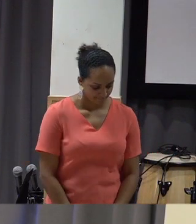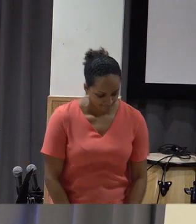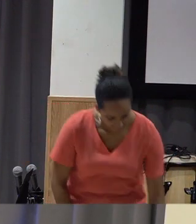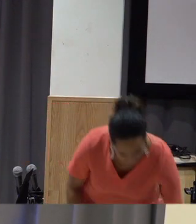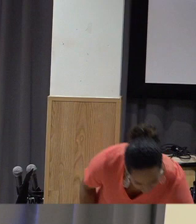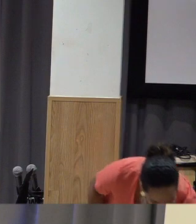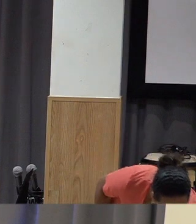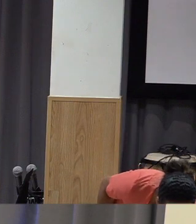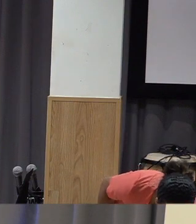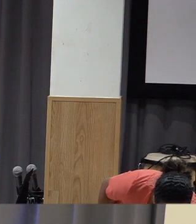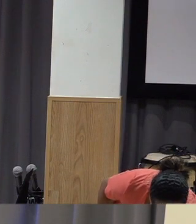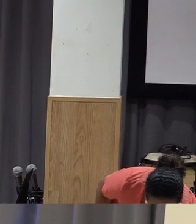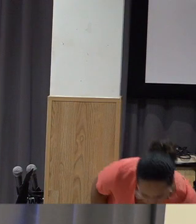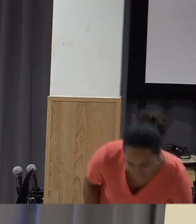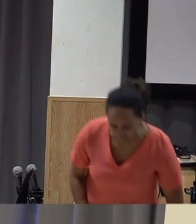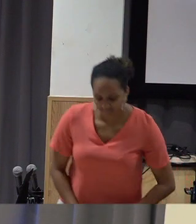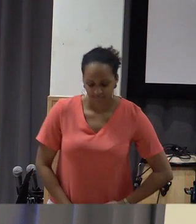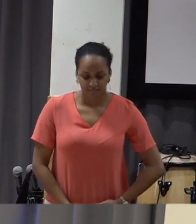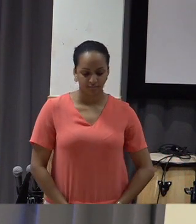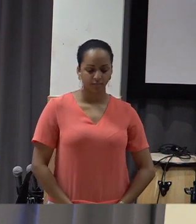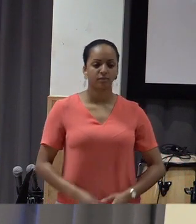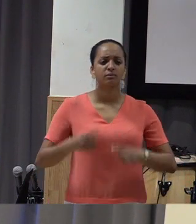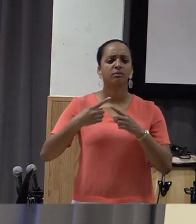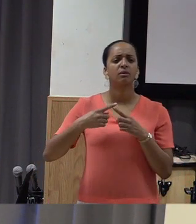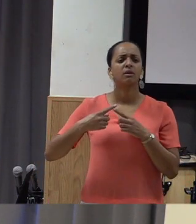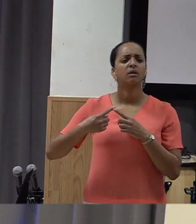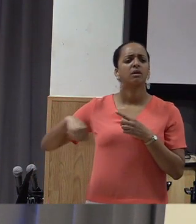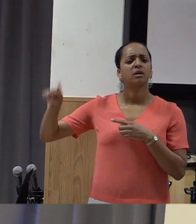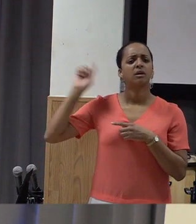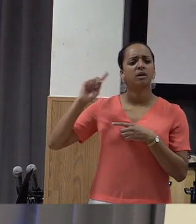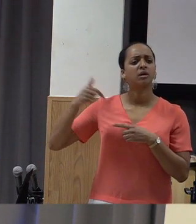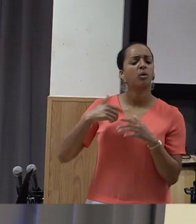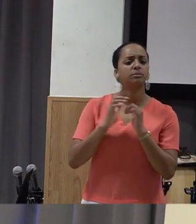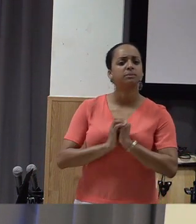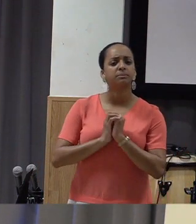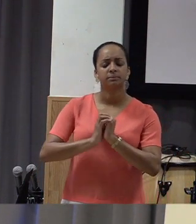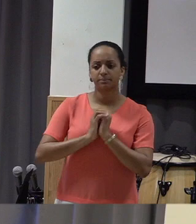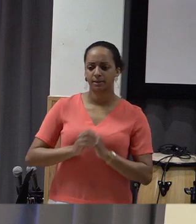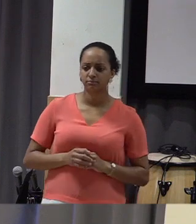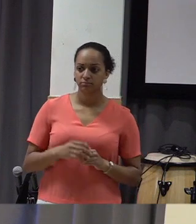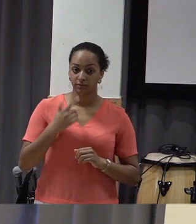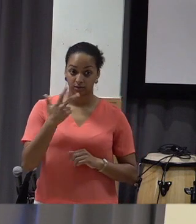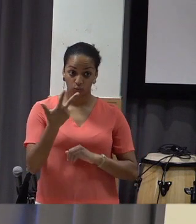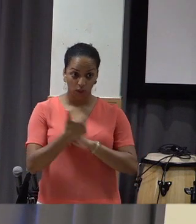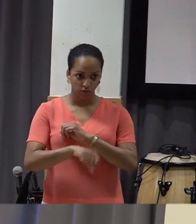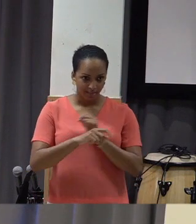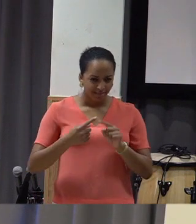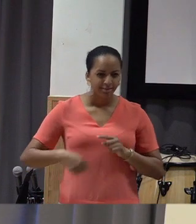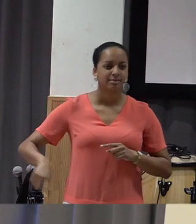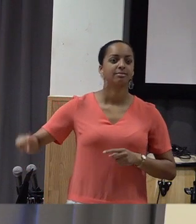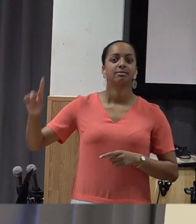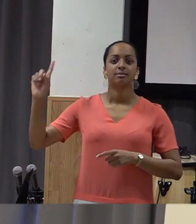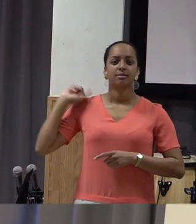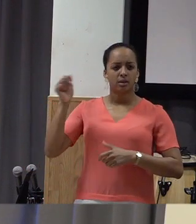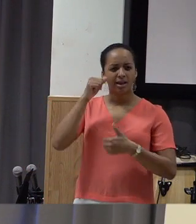La dernière fois que j'ai eu le privilège de prêcher, c'était il y a 3 semaines, et nous avons vu ensemble